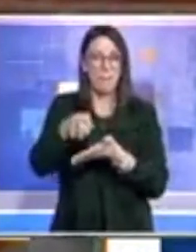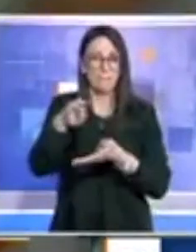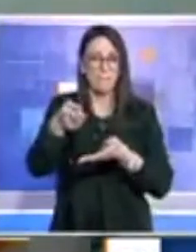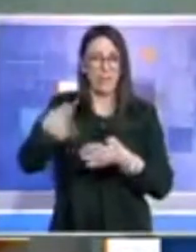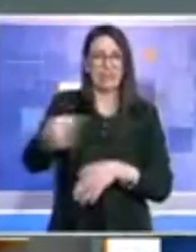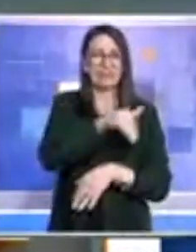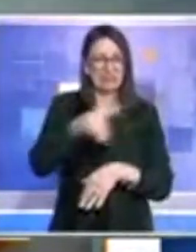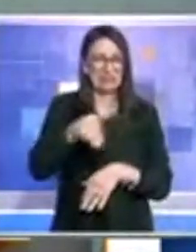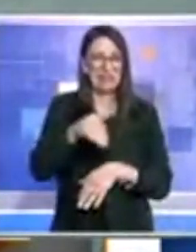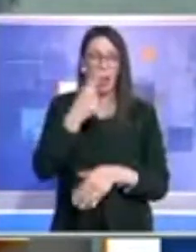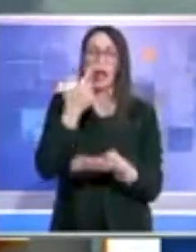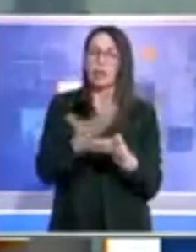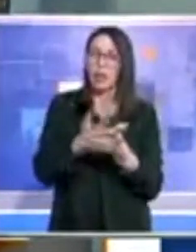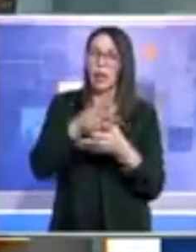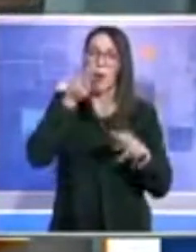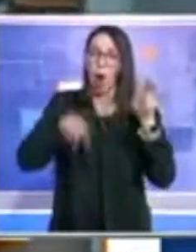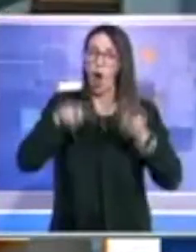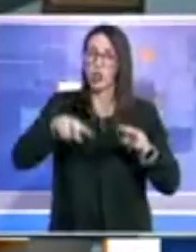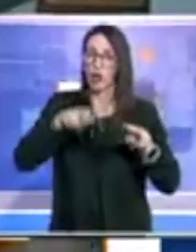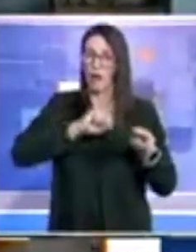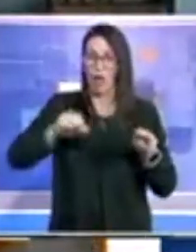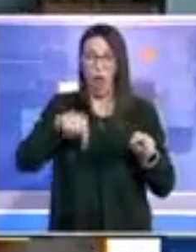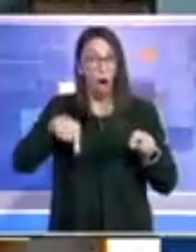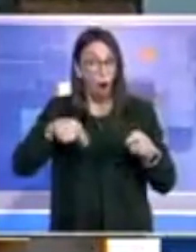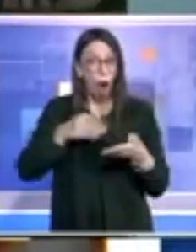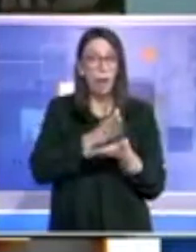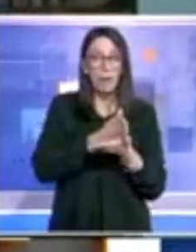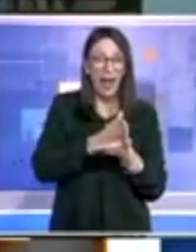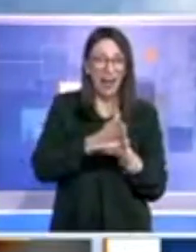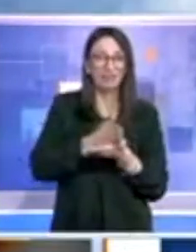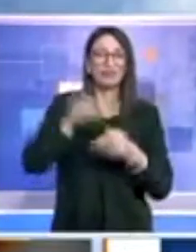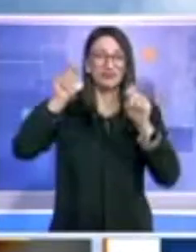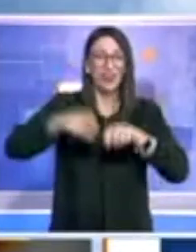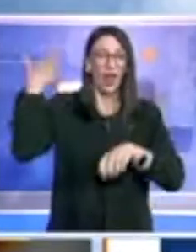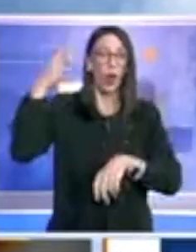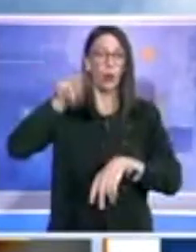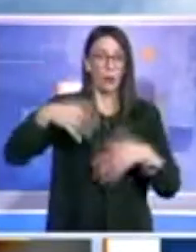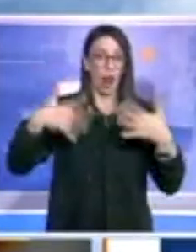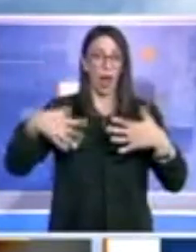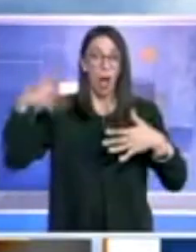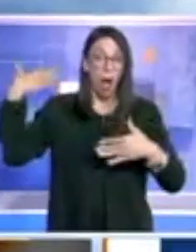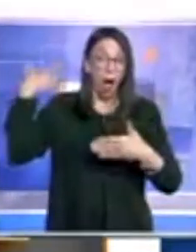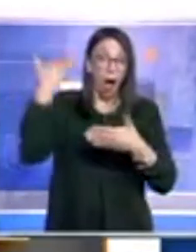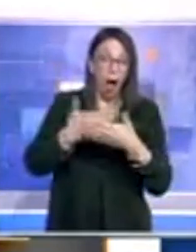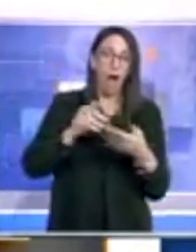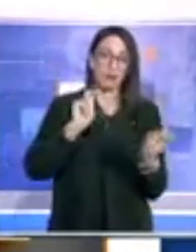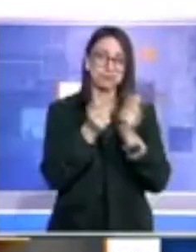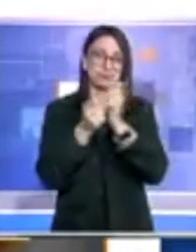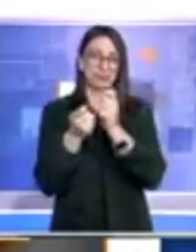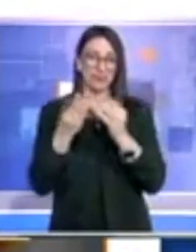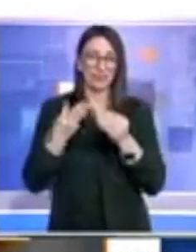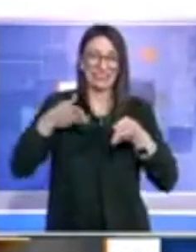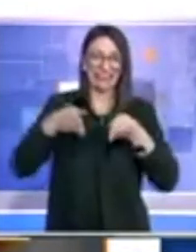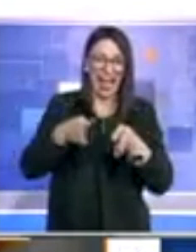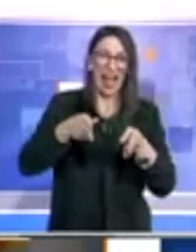cui è possibile questo tipo di accertamento la mappa attuale risale allontano 2010 ma da allora molto è cambiato a partire dalle condizioni